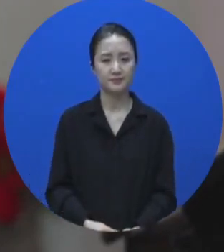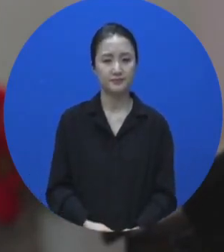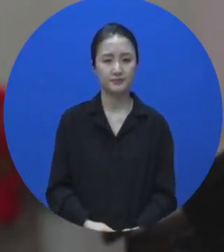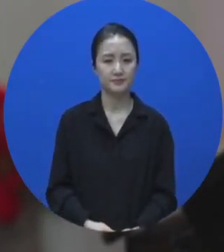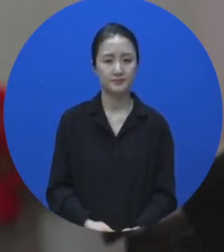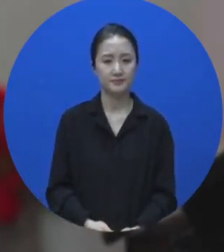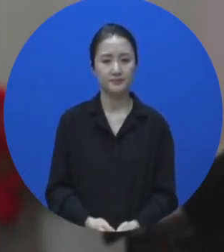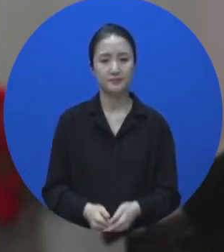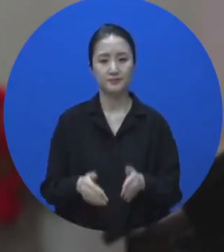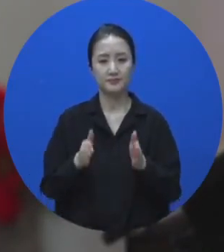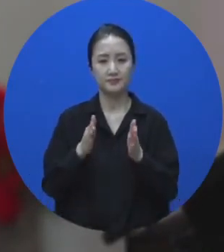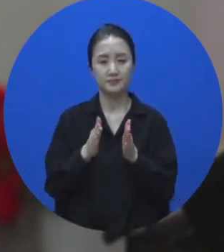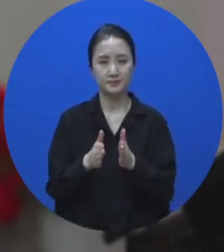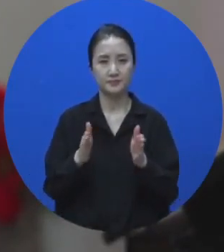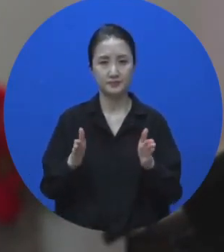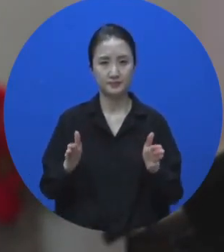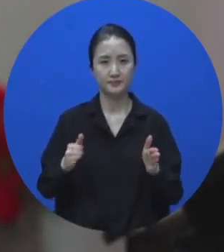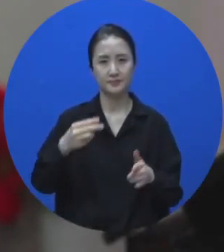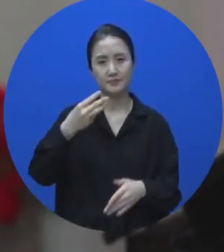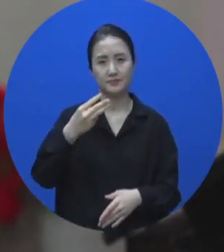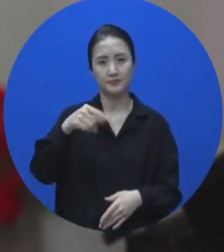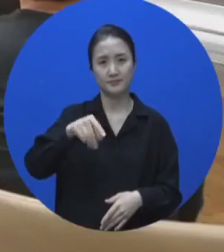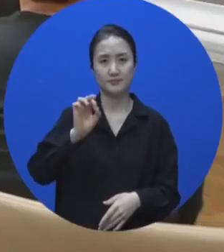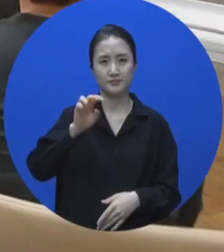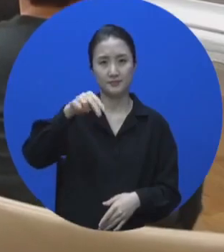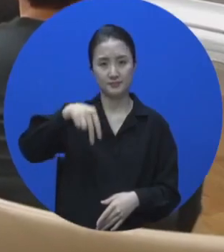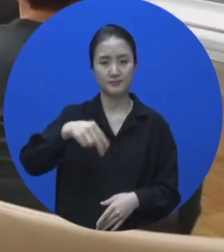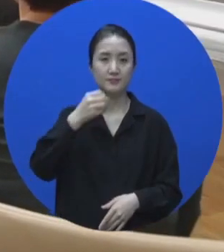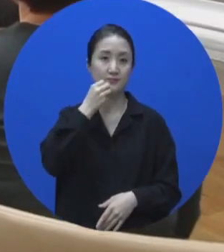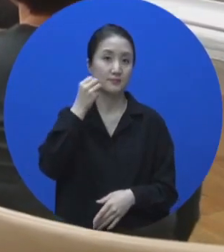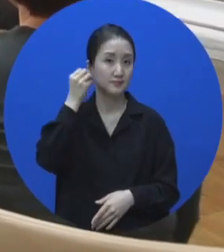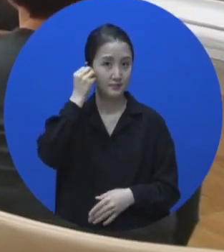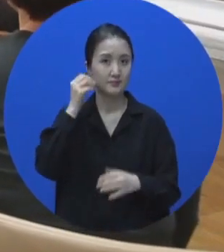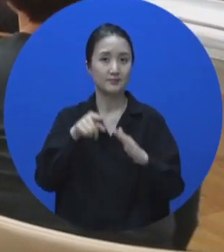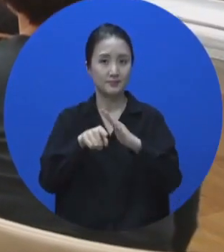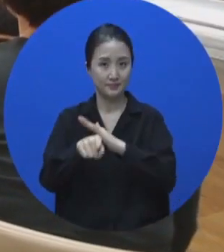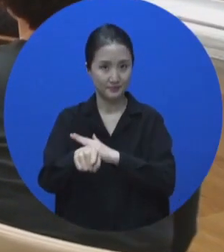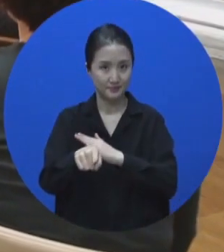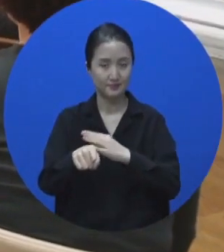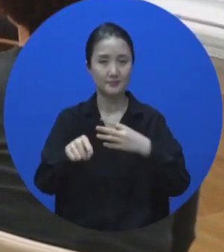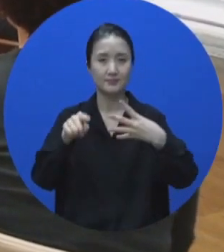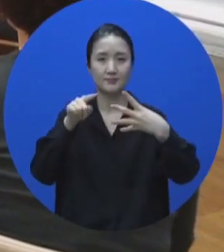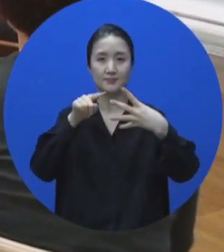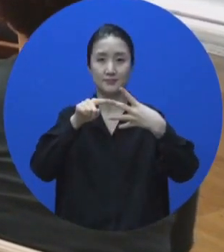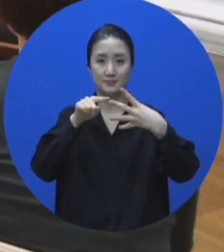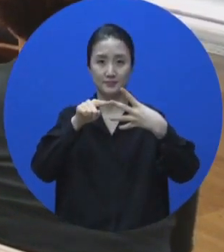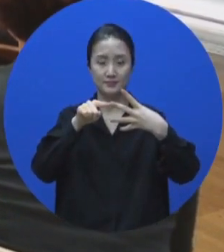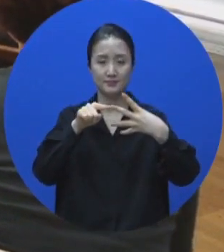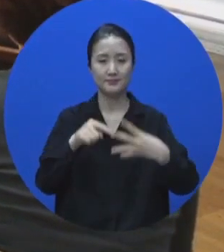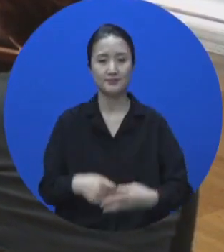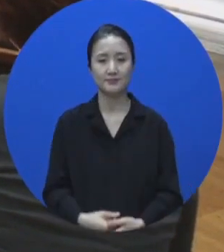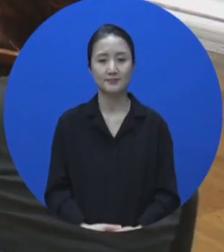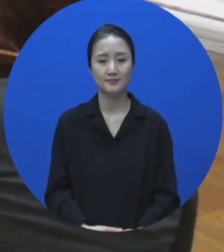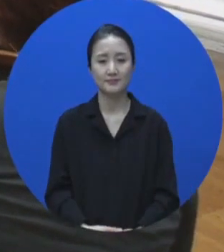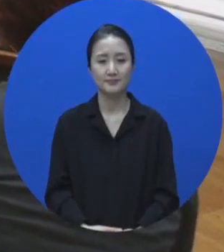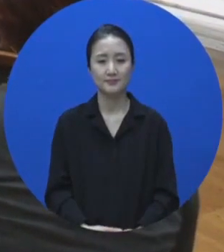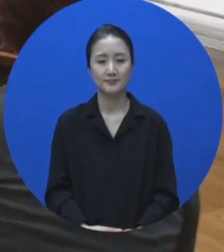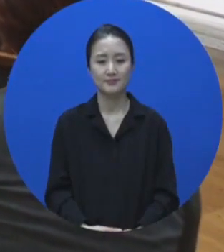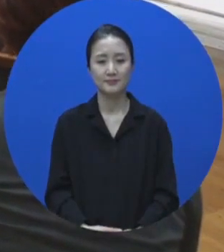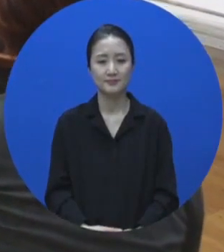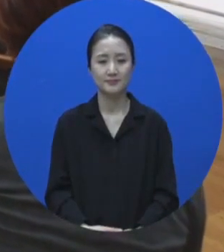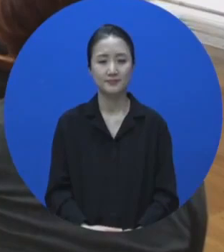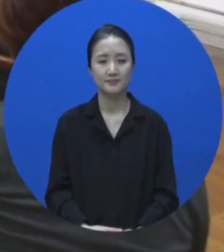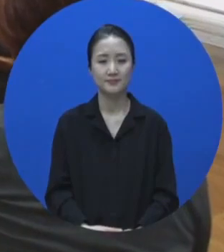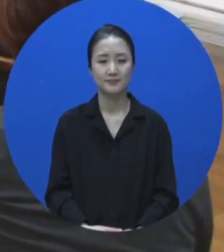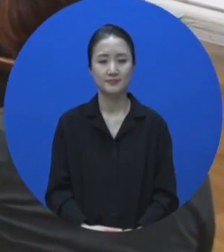됩니다 그러면 이제 아셨죠 아파트 투유 사이트에 들어가 본다 그러면 이번엔 두번째 방법입니다